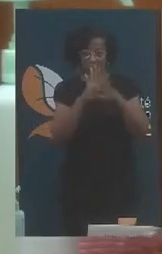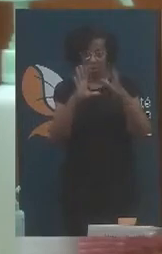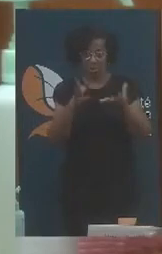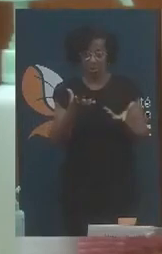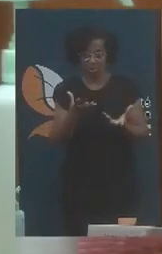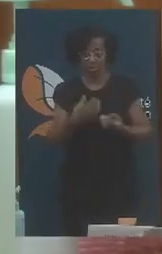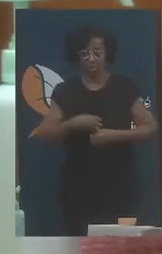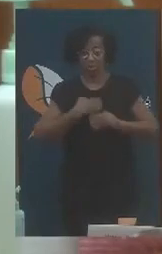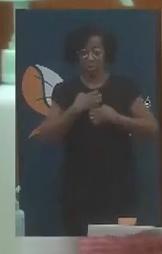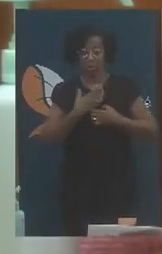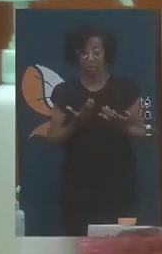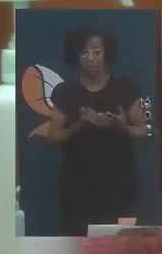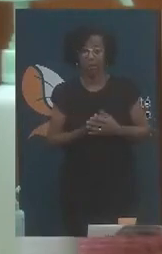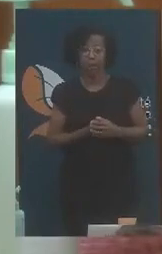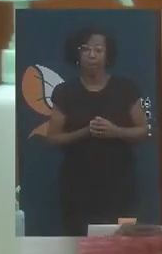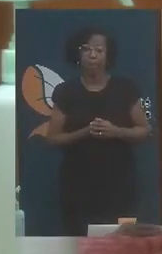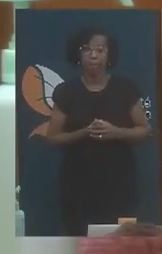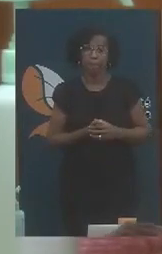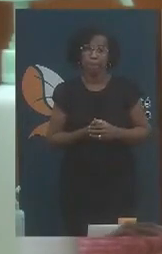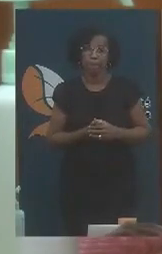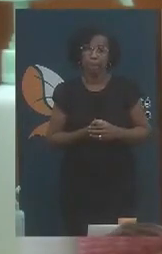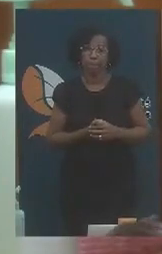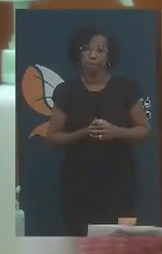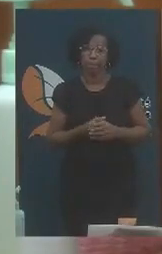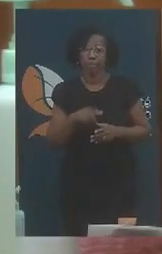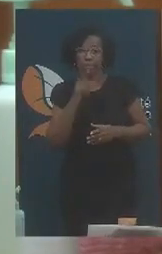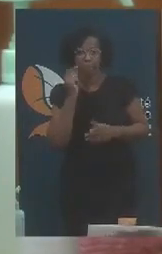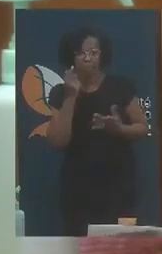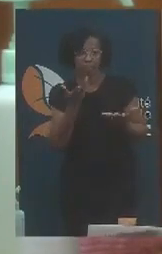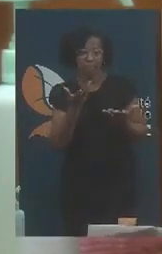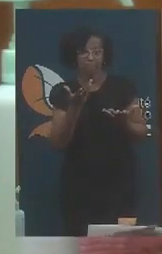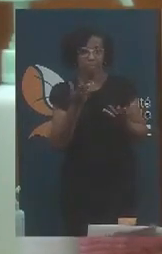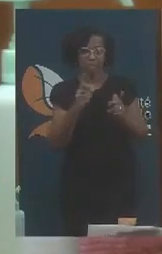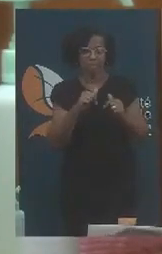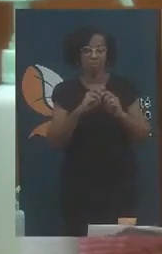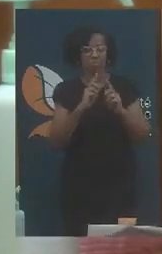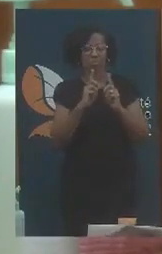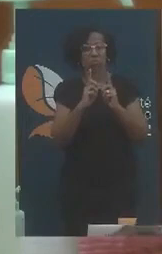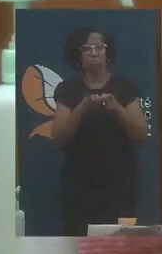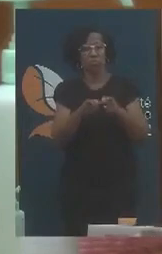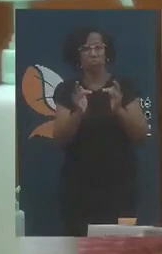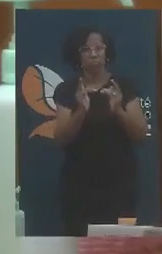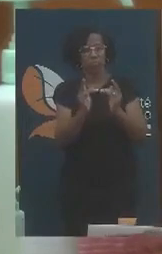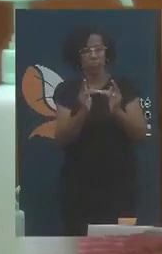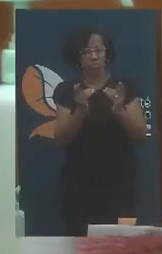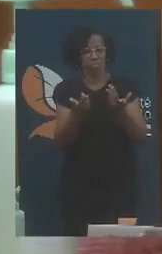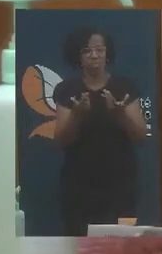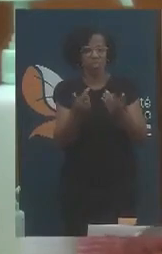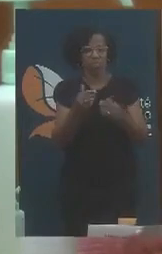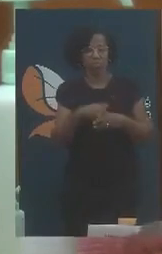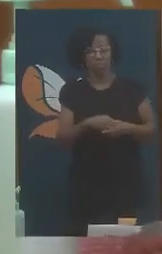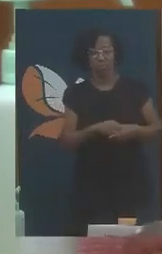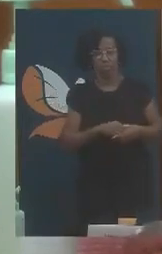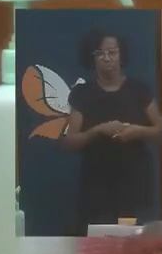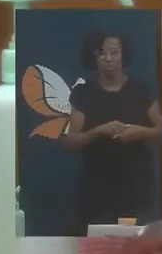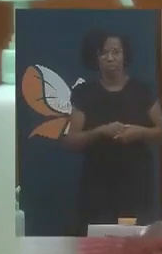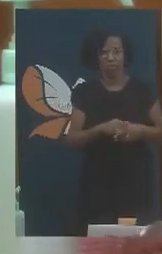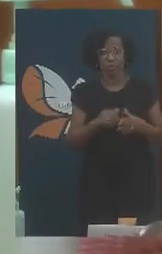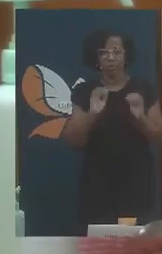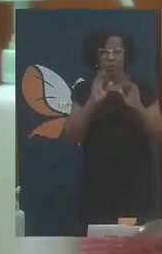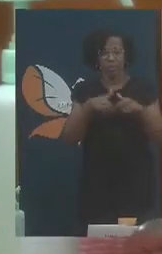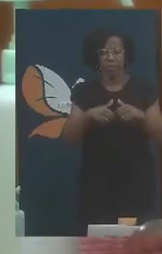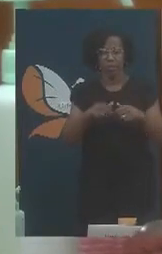révoltantes où il est couché dans des excréments. Et après l'enquête